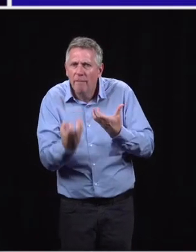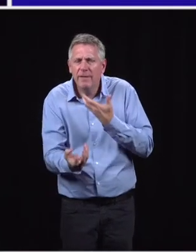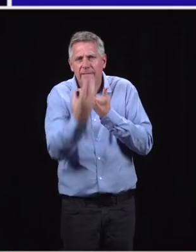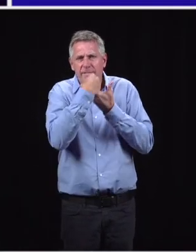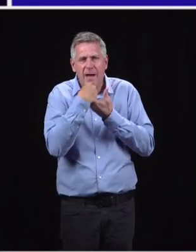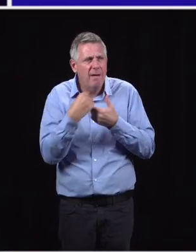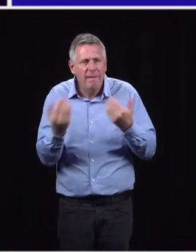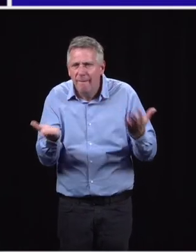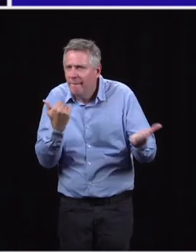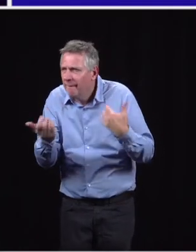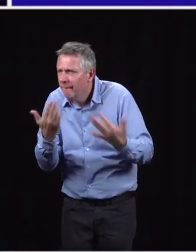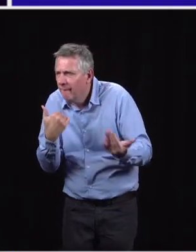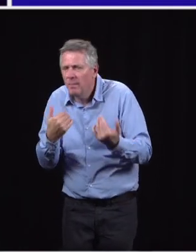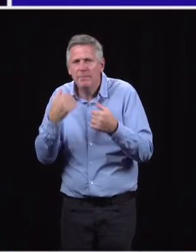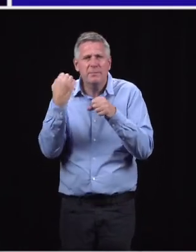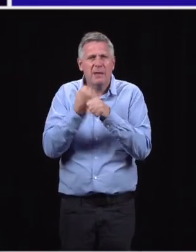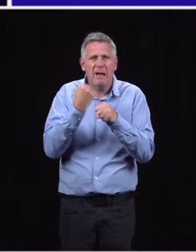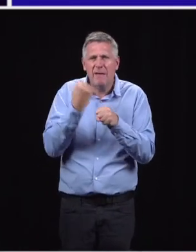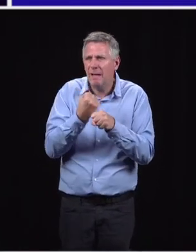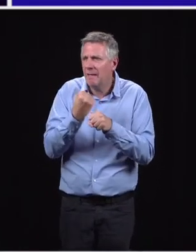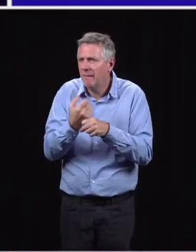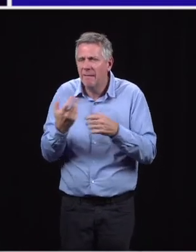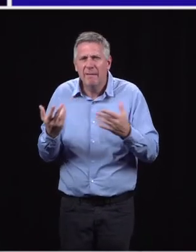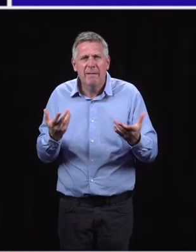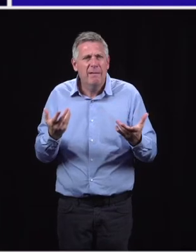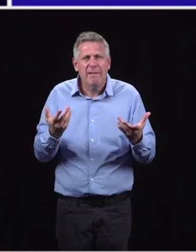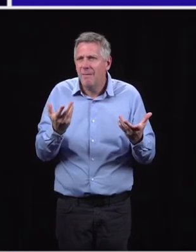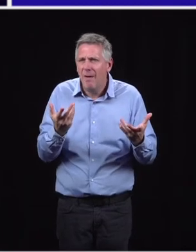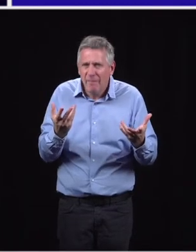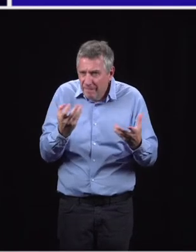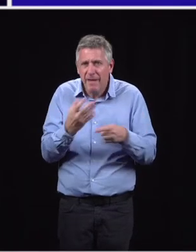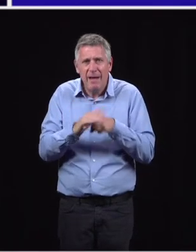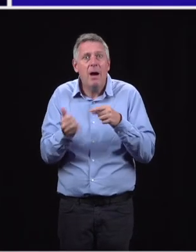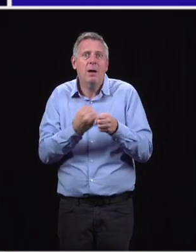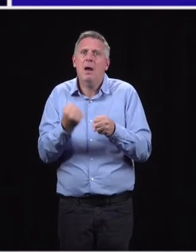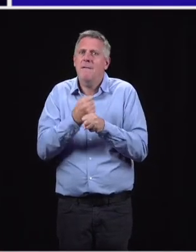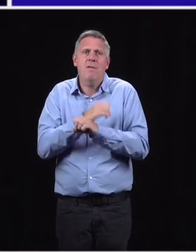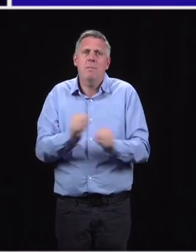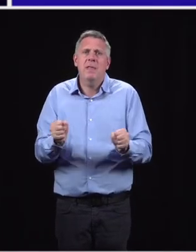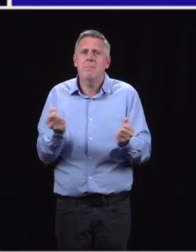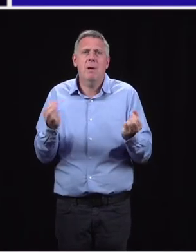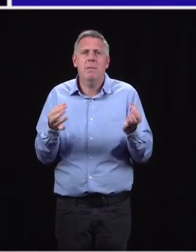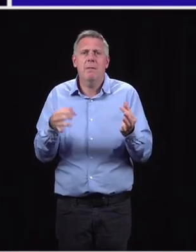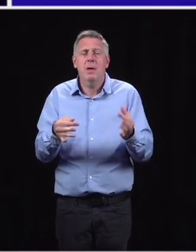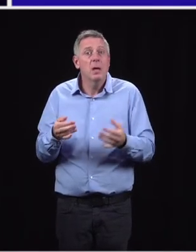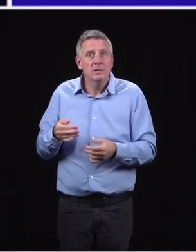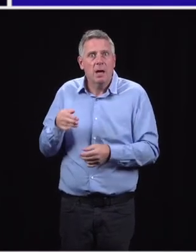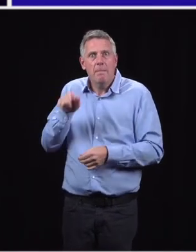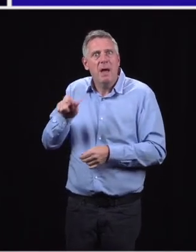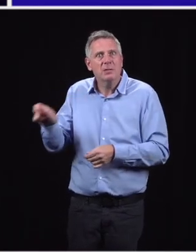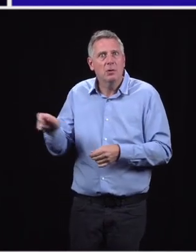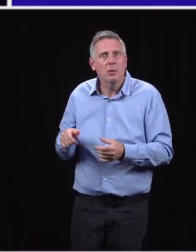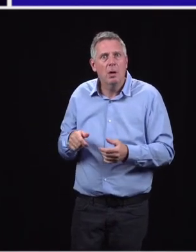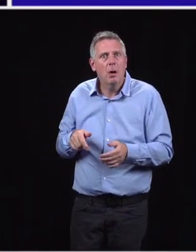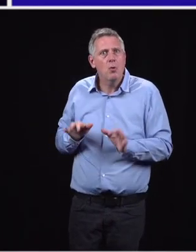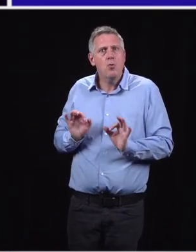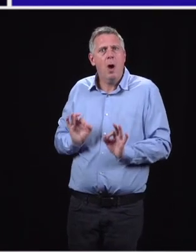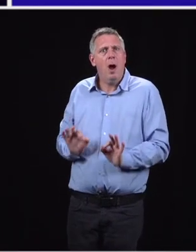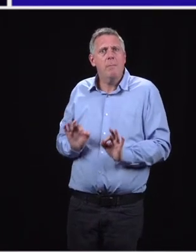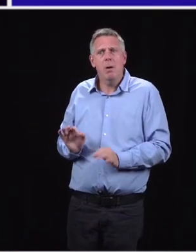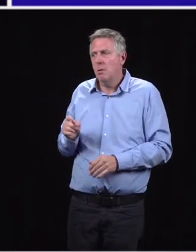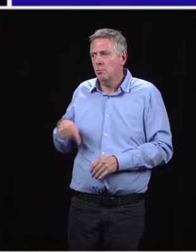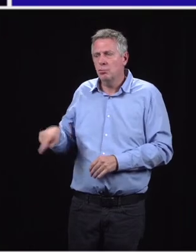qui travaillent suffisamment pour le faire et bien on crée des choses formidables quoi c'est vrai qu'ils sont assez bluffants extraordinaire en toute humilité en